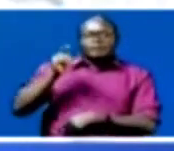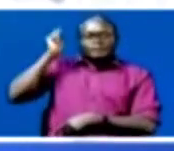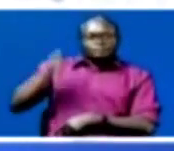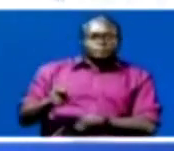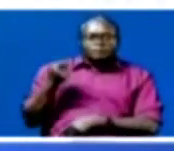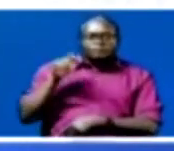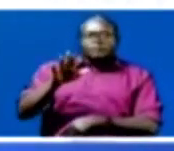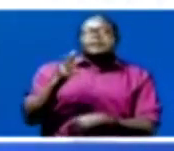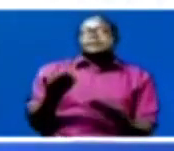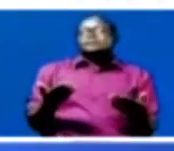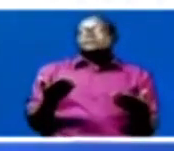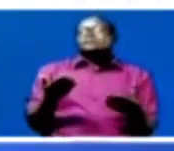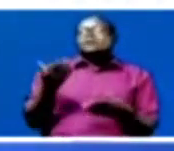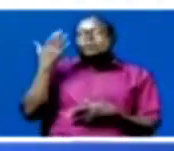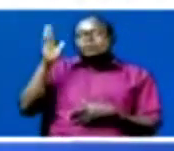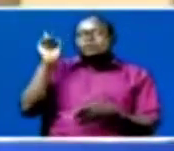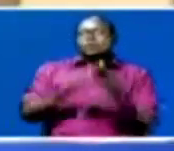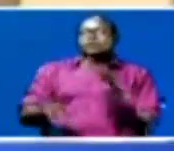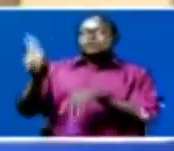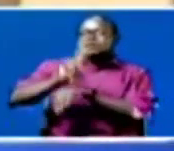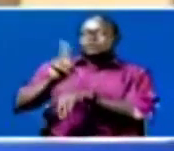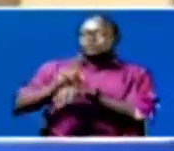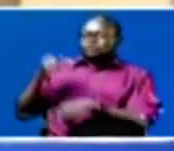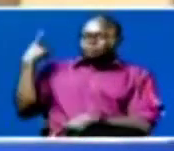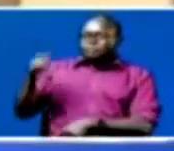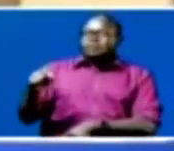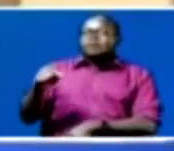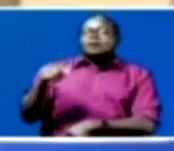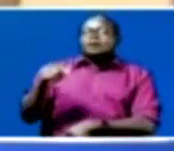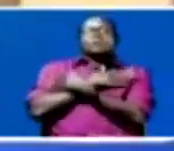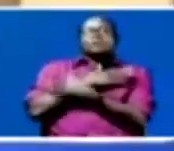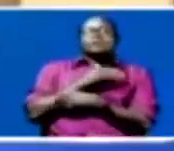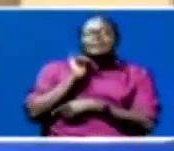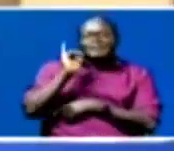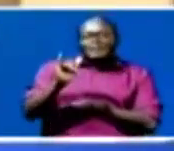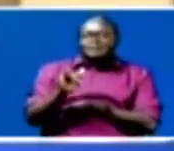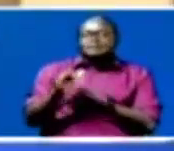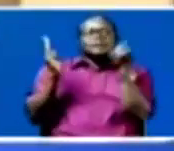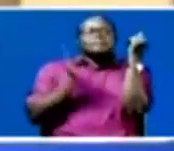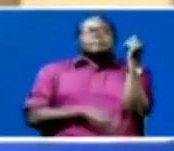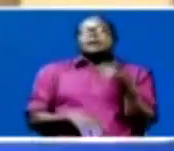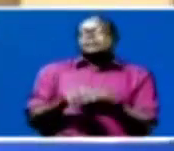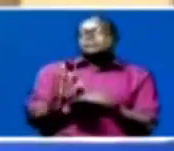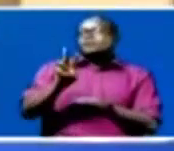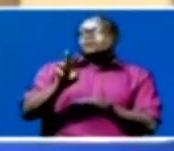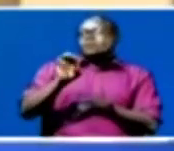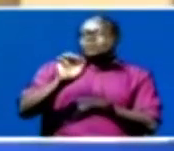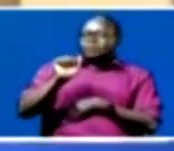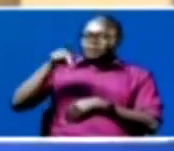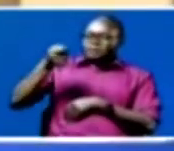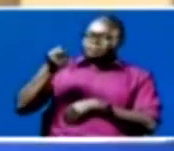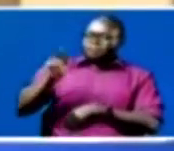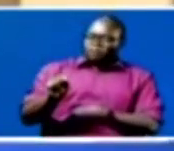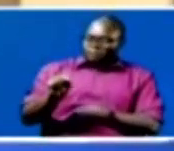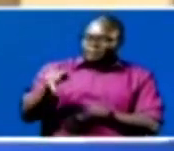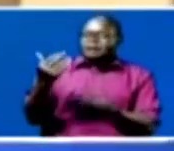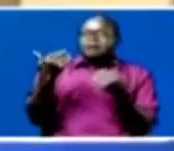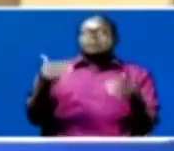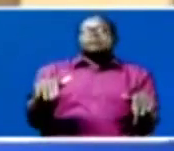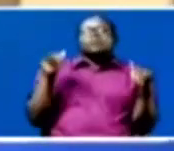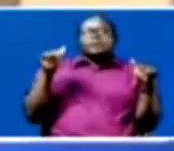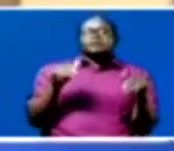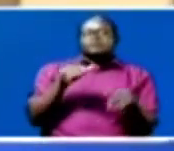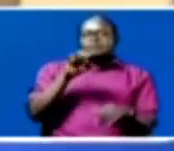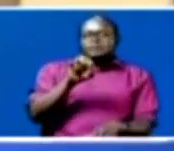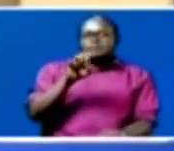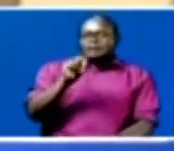kwa mwenzao. I don't know what blunt object was used to hit our colleague. Definitely it was a weapon. It was a weapon. The colleague is now waiting for